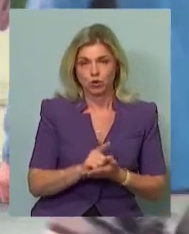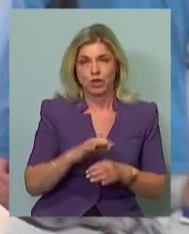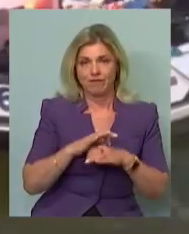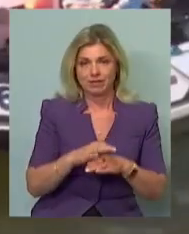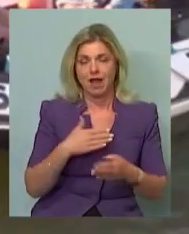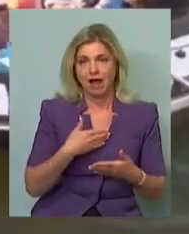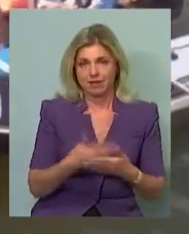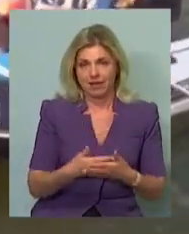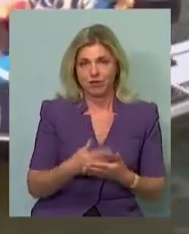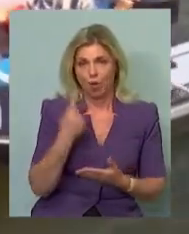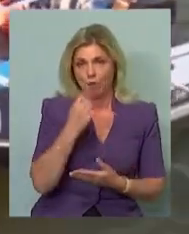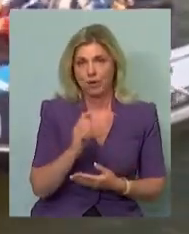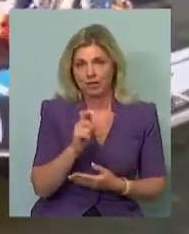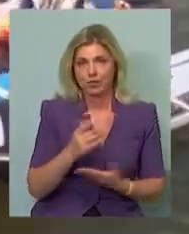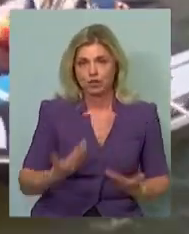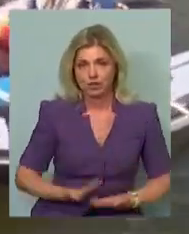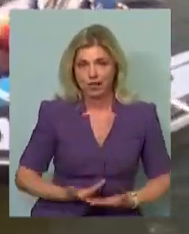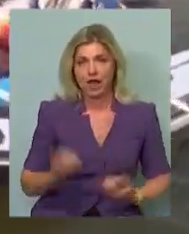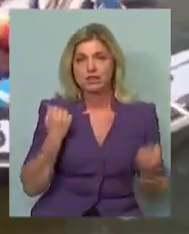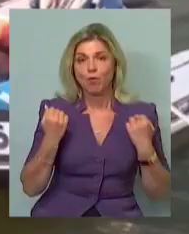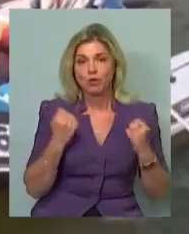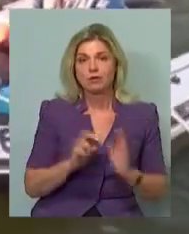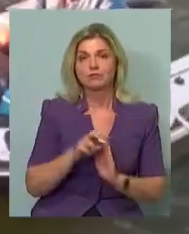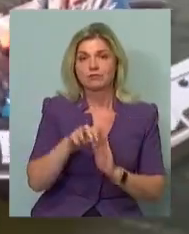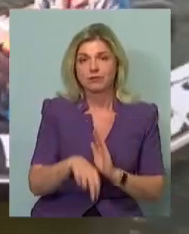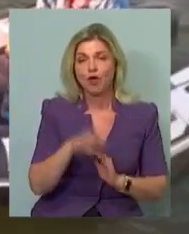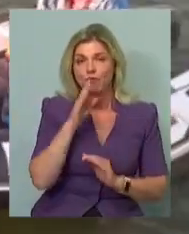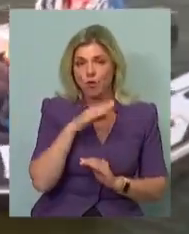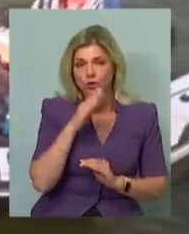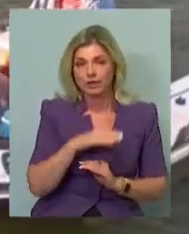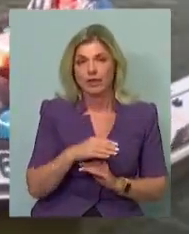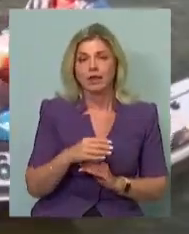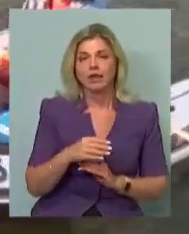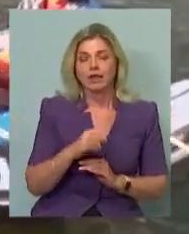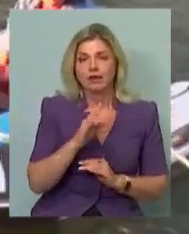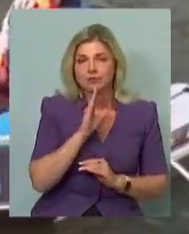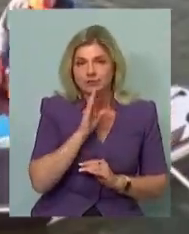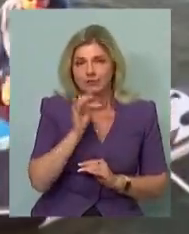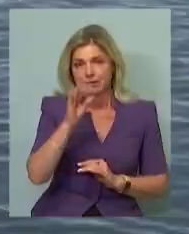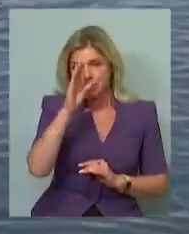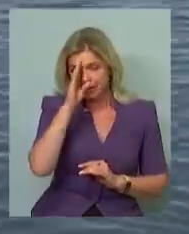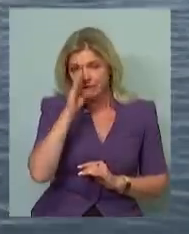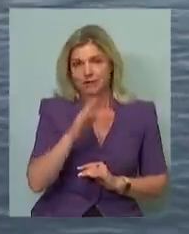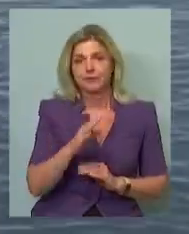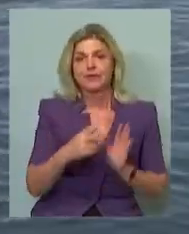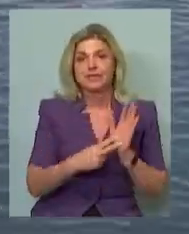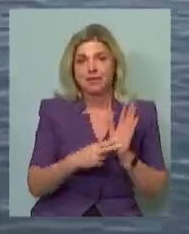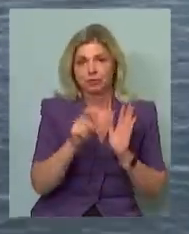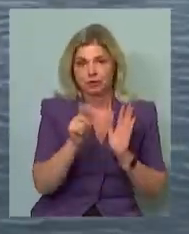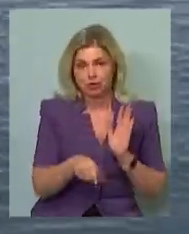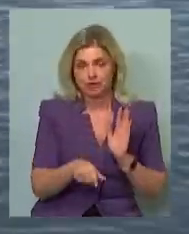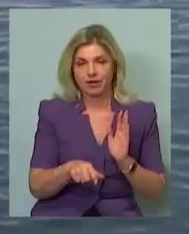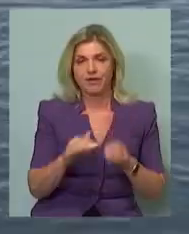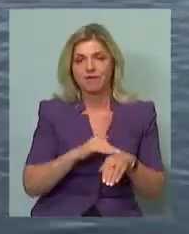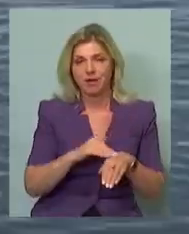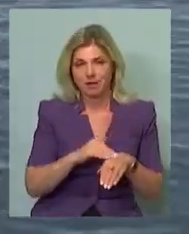життя. Спортсмени спустилися на воду. Михайло Кобища, Владислав Корисько, Анна Пасічник, Михайло Романішин, Андрій Савицький, Віталій